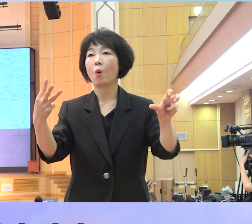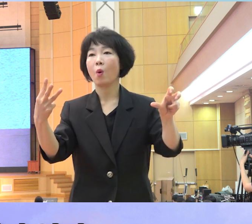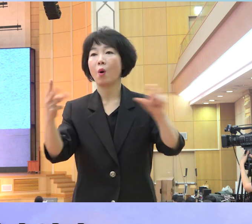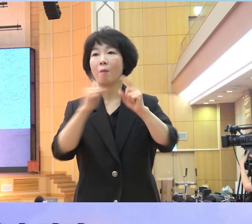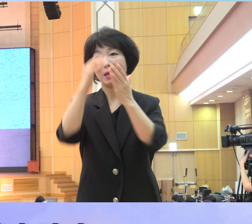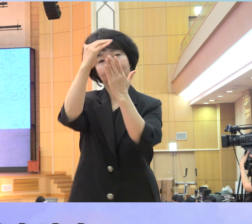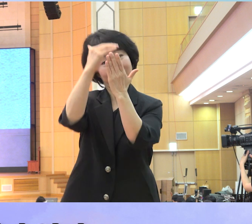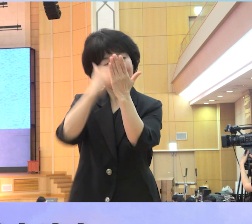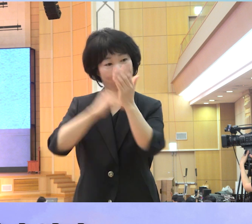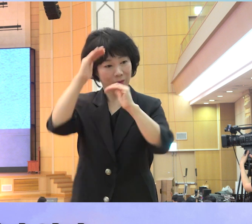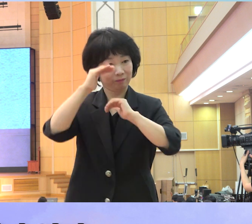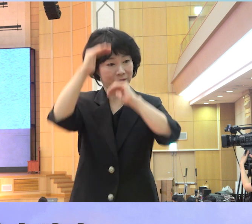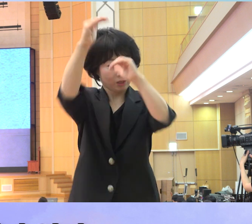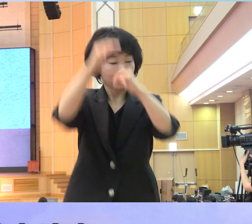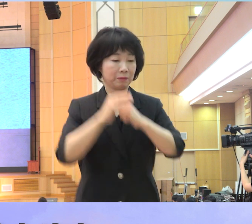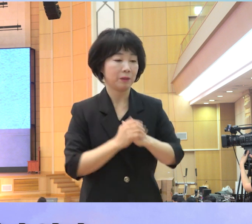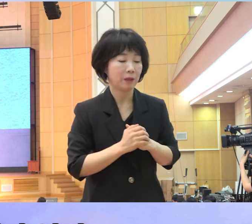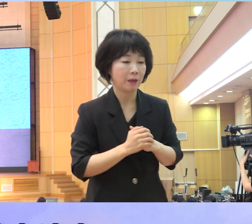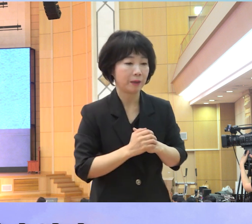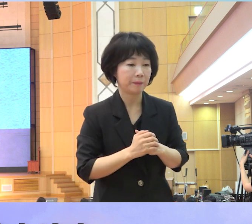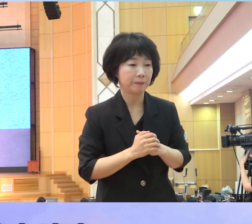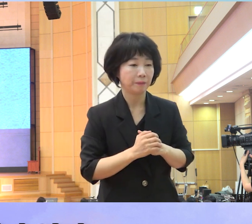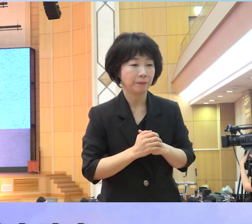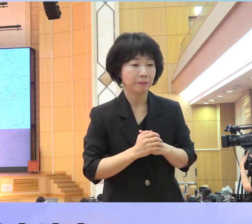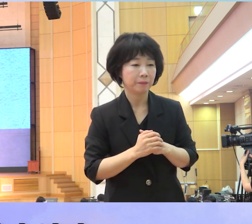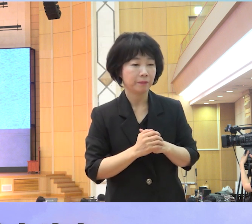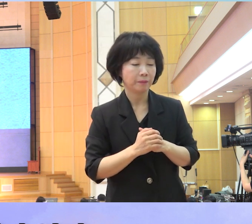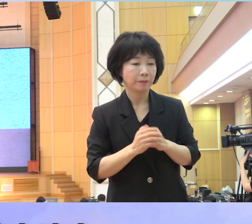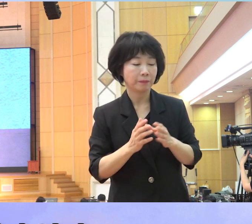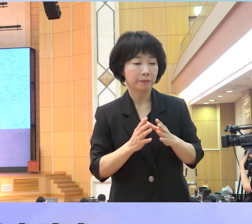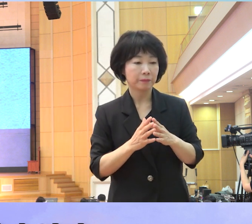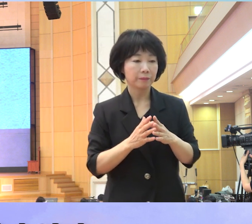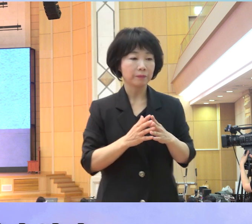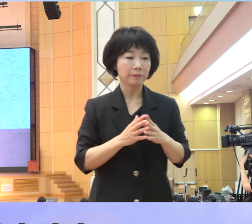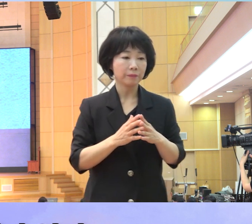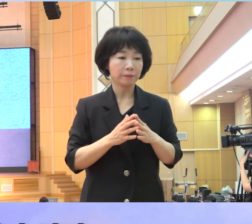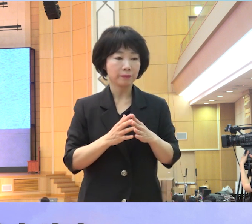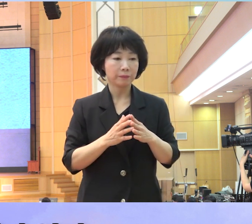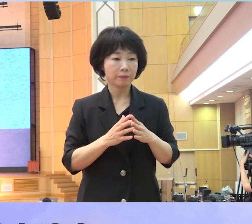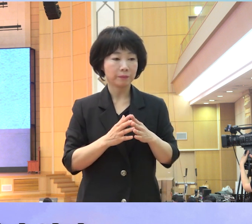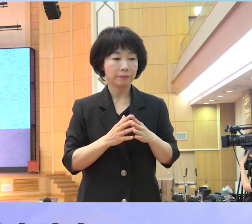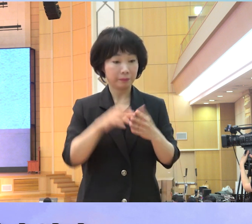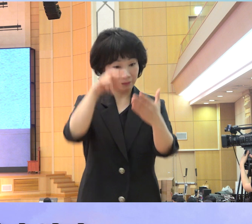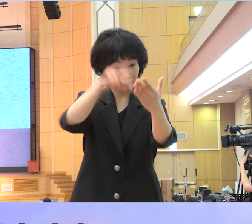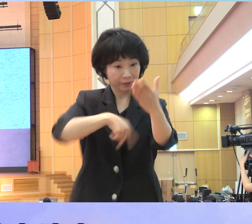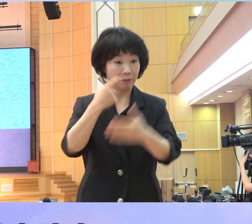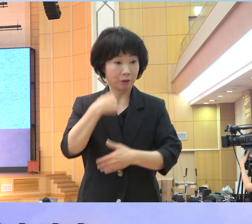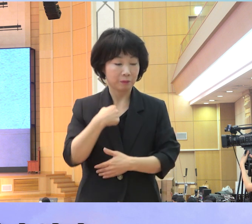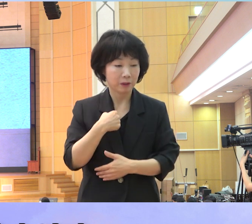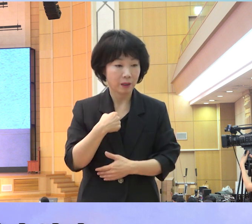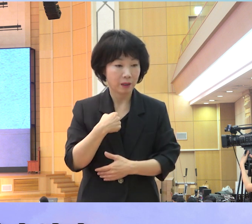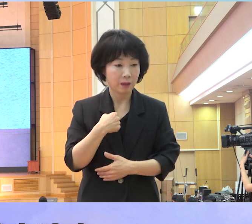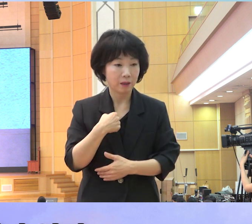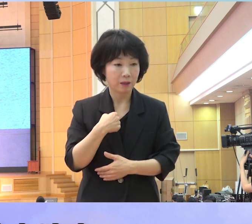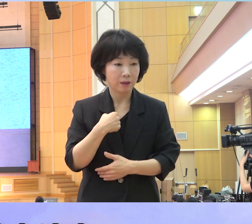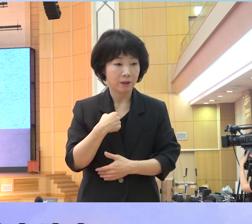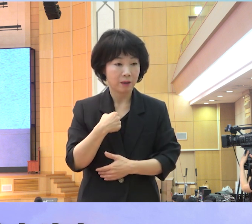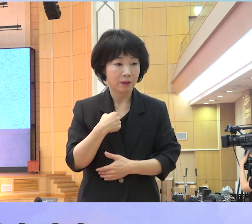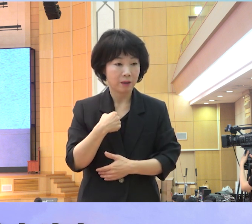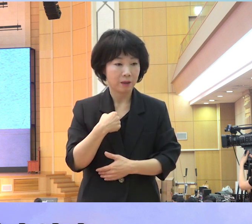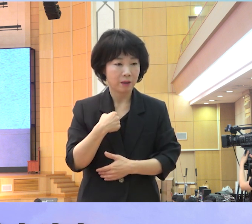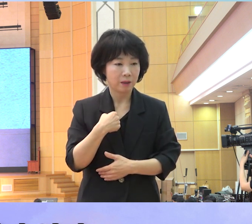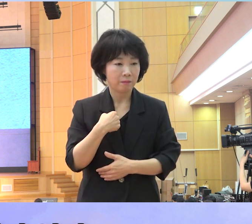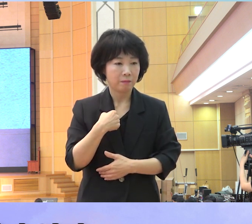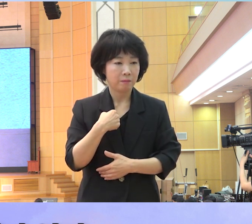예레미야 애가 3장 25절로 26절 말씀입니다. 말씀 봉독하겠습니다.